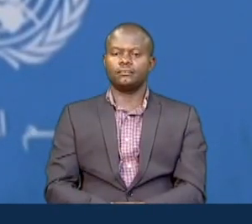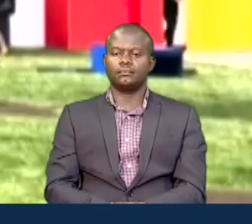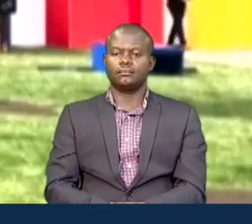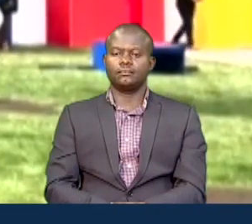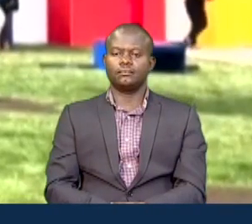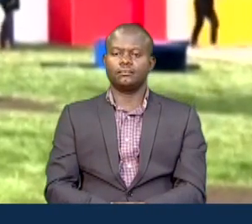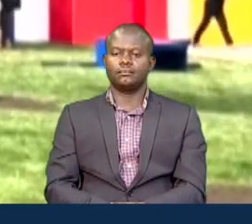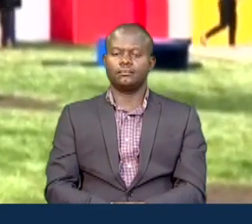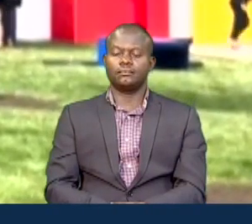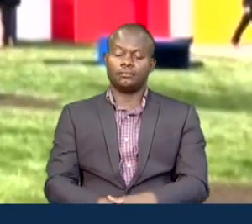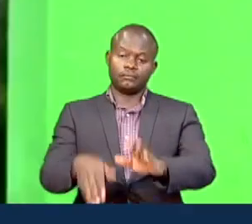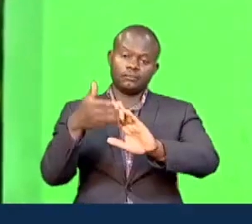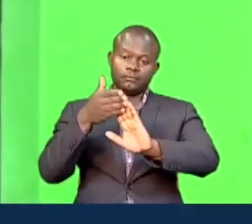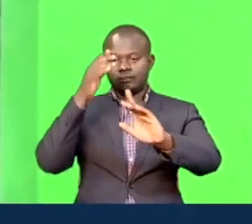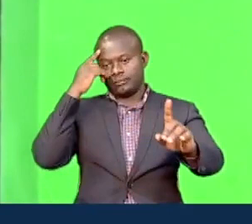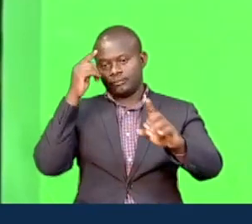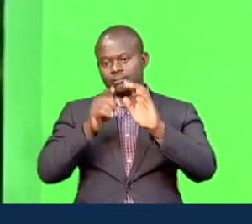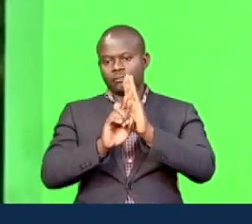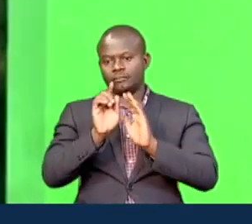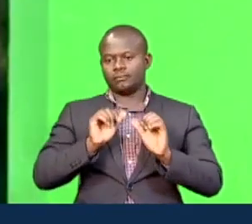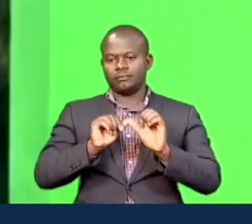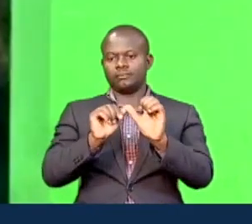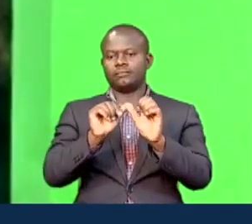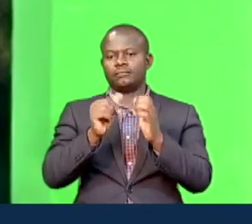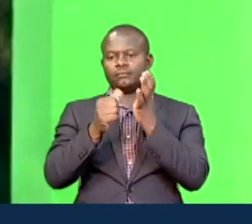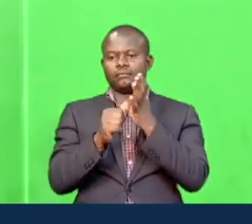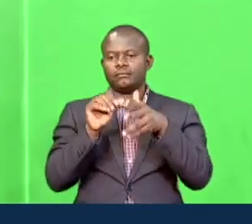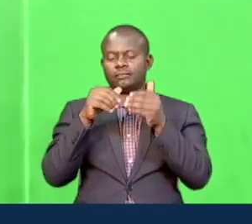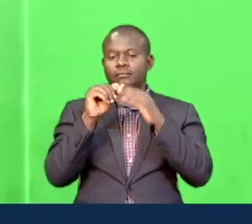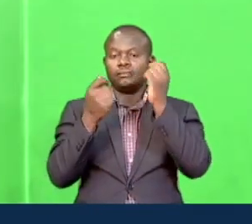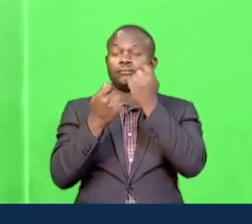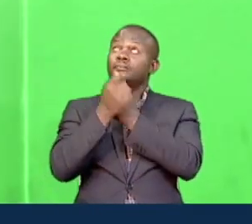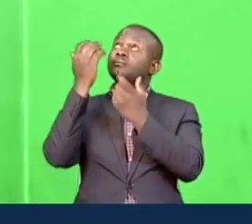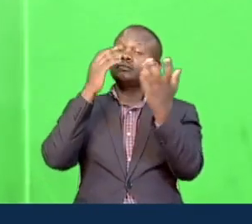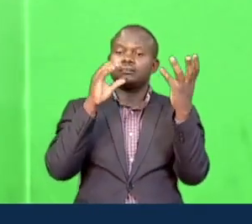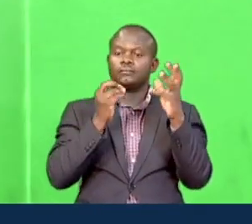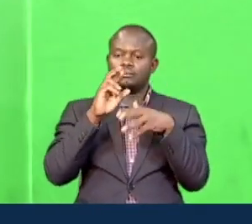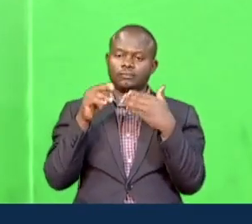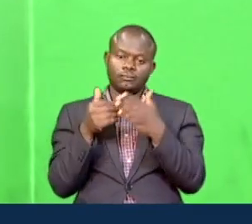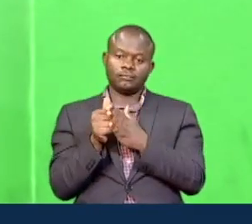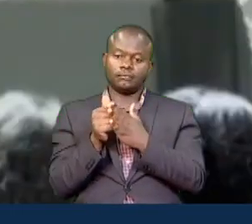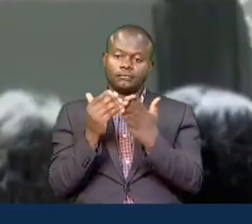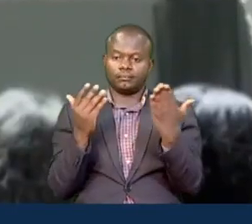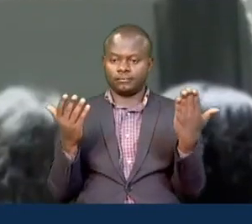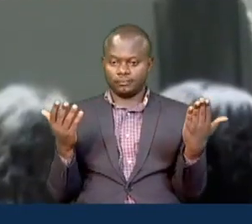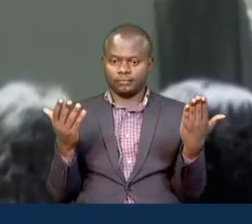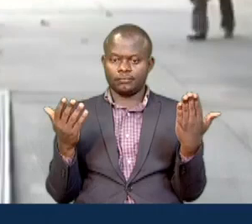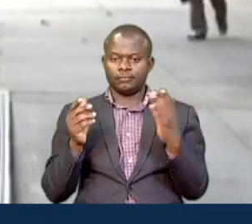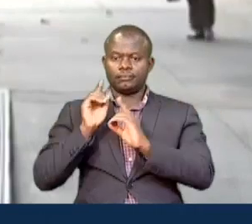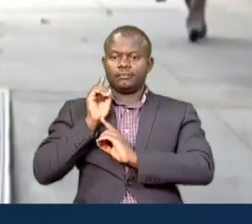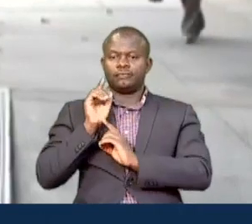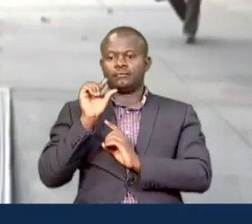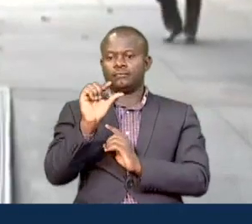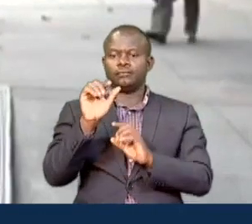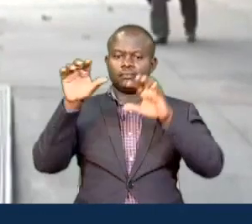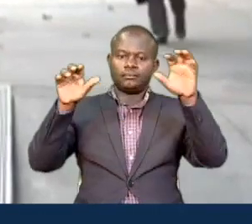determined. Kwihutisha intego z'iterambere rirambye, ikibazo cy'imihindagurikire y'ikirere cyangwa se climate change, umutekano muke